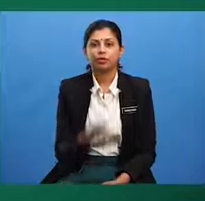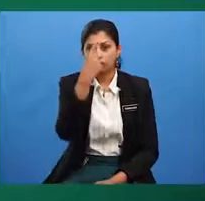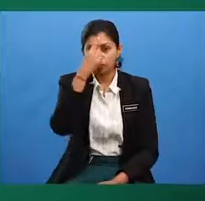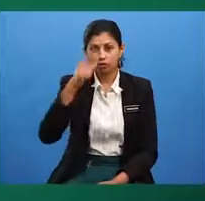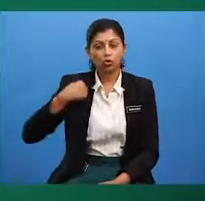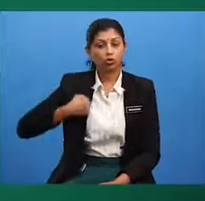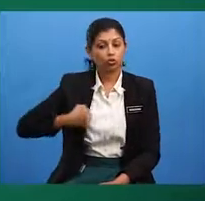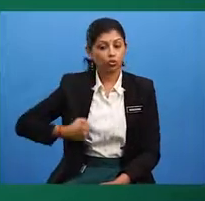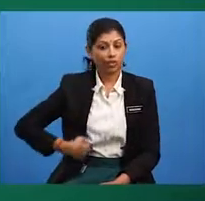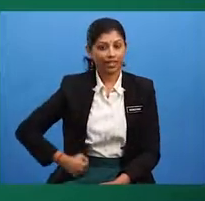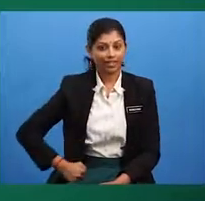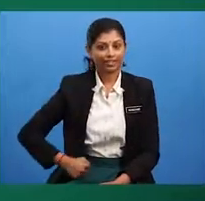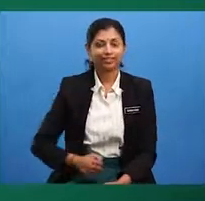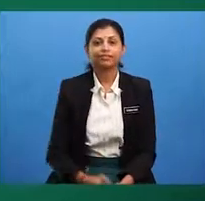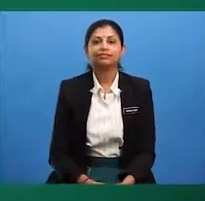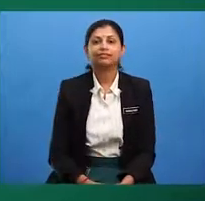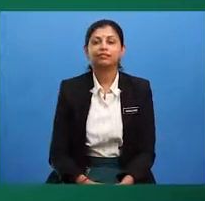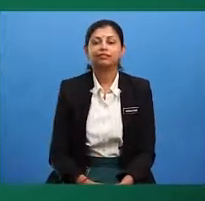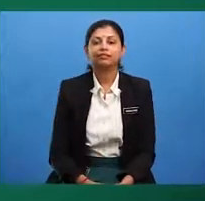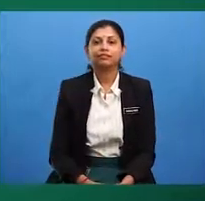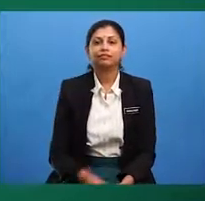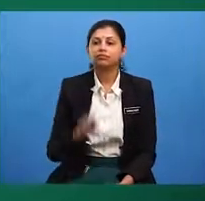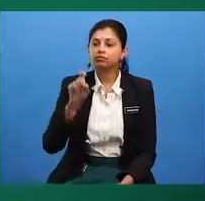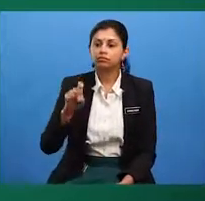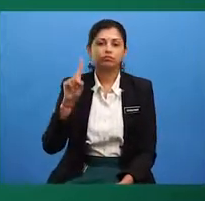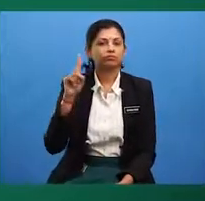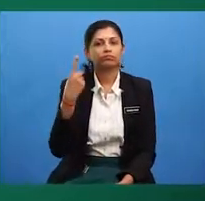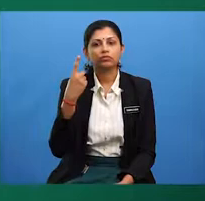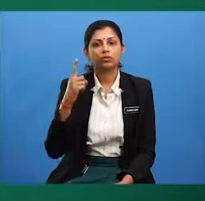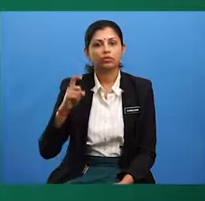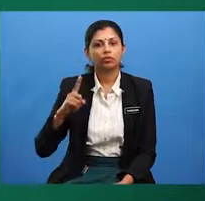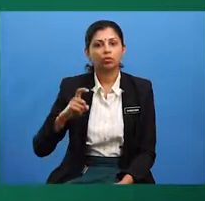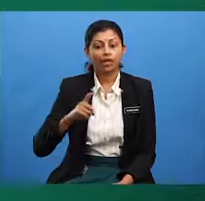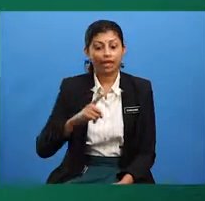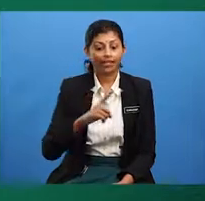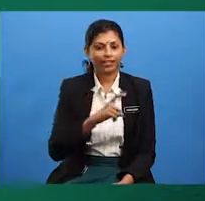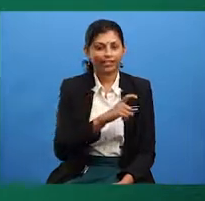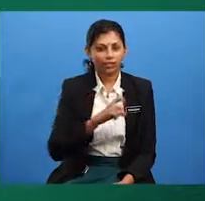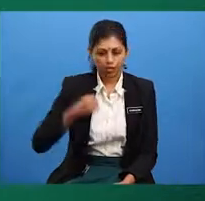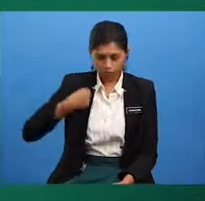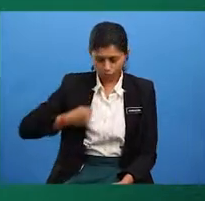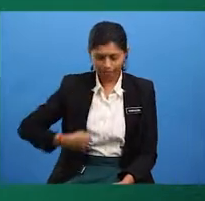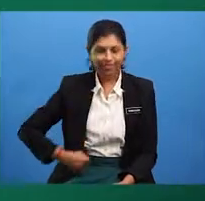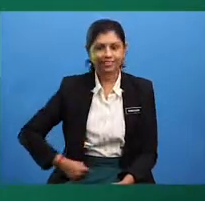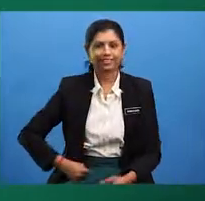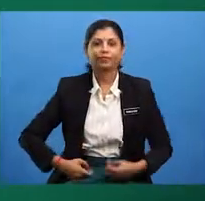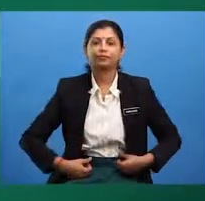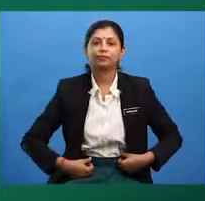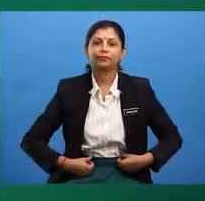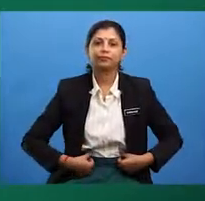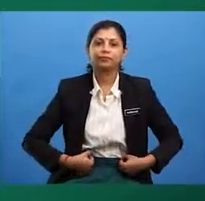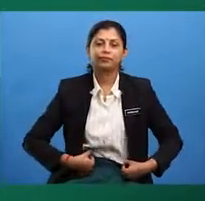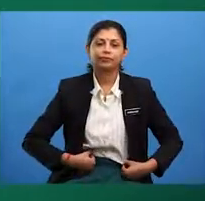Manakala, sumber bagi sutera pula hanyalah diperolehi daripada ulat sutera. Ulat